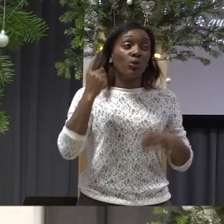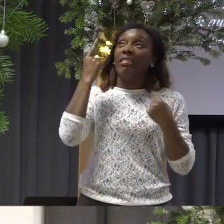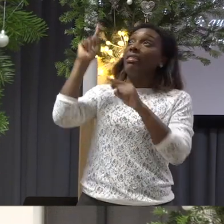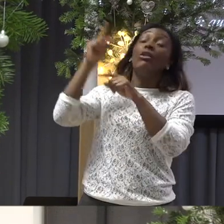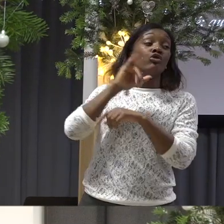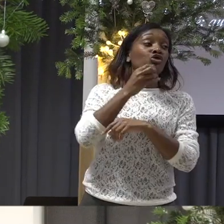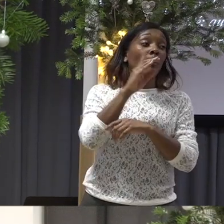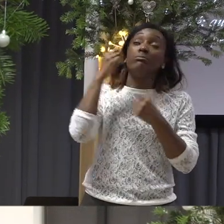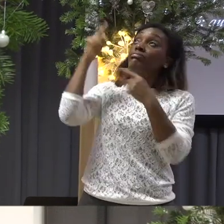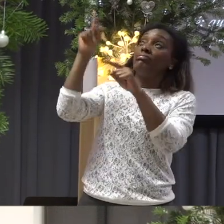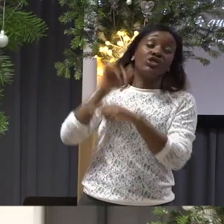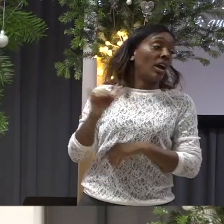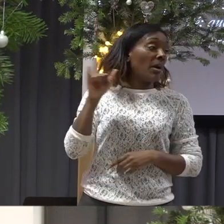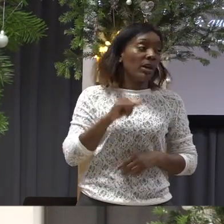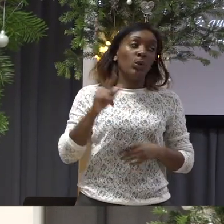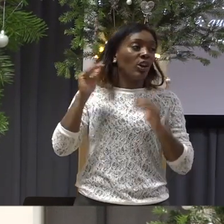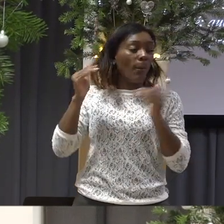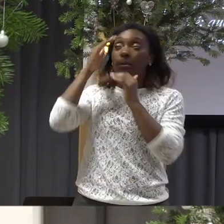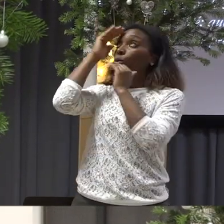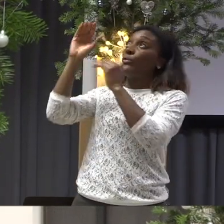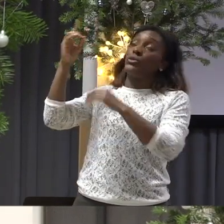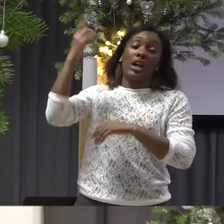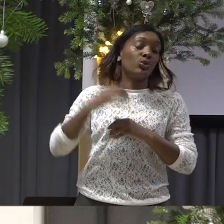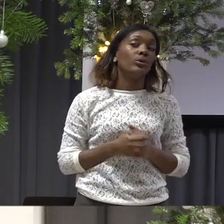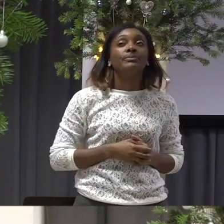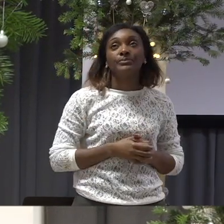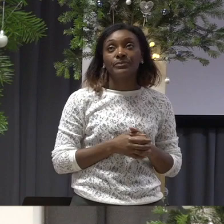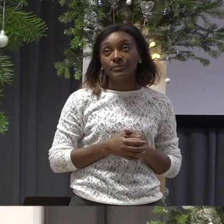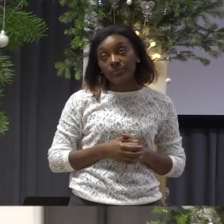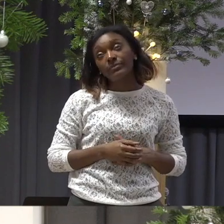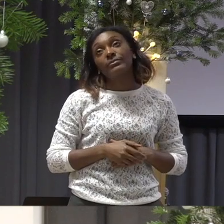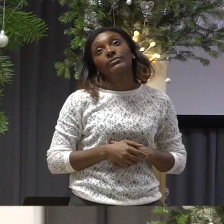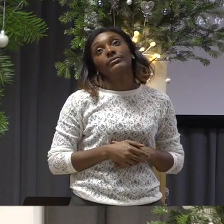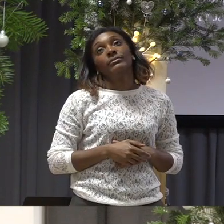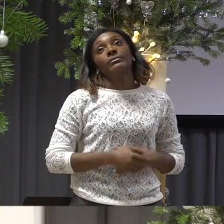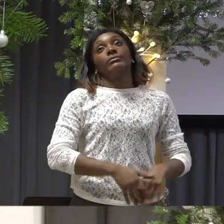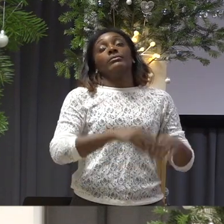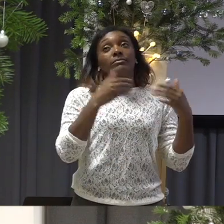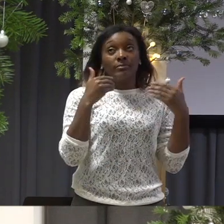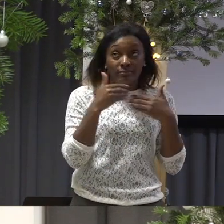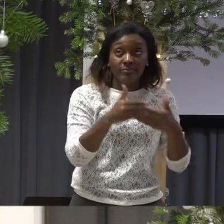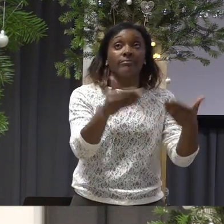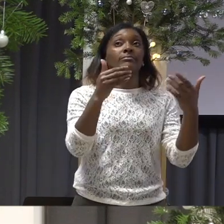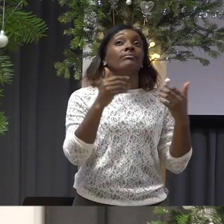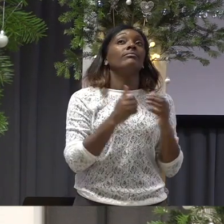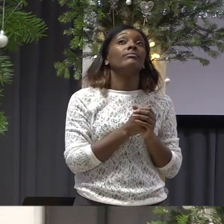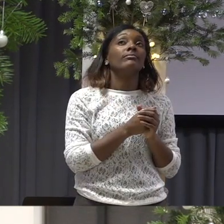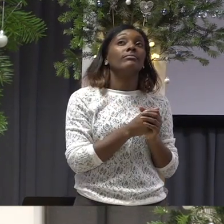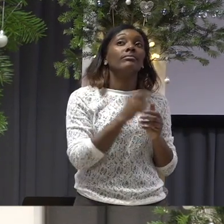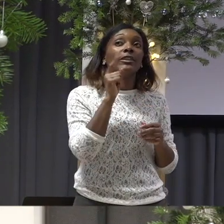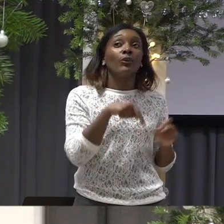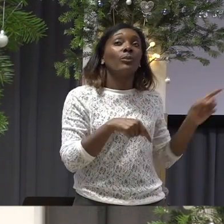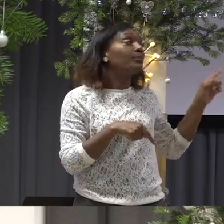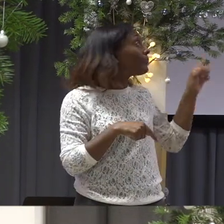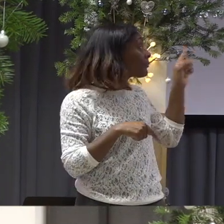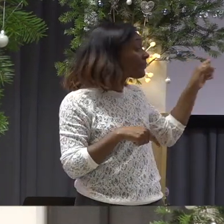lui de tout ce qui lui arrive de la part de Dieu. Troisième chose, garde la bonne perspective